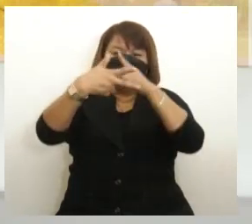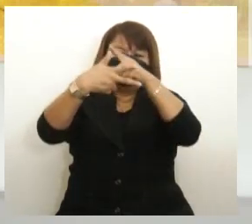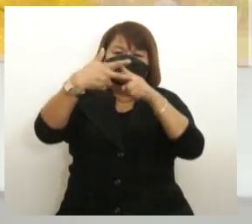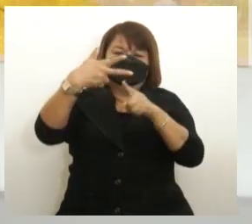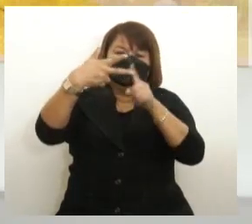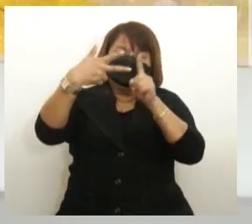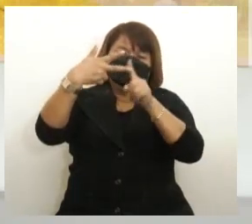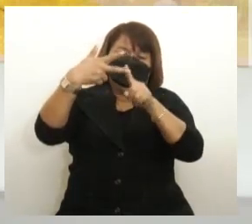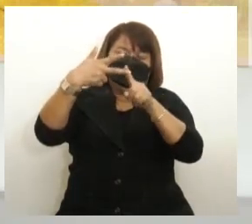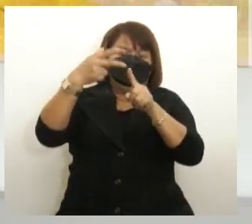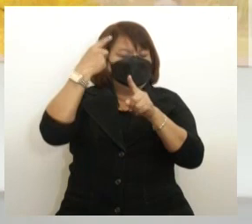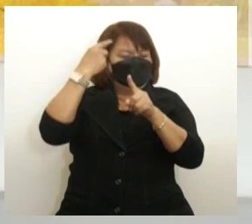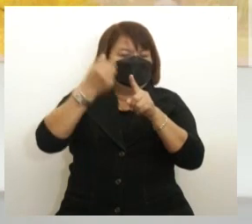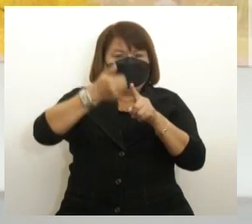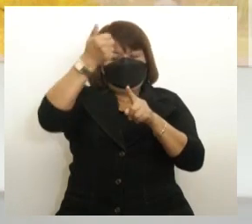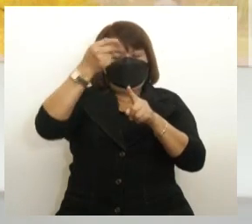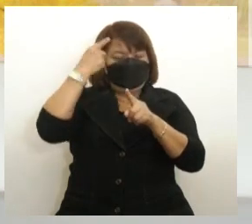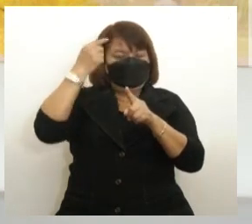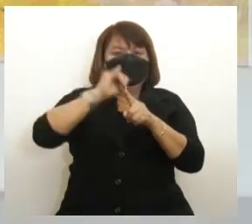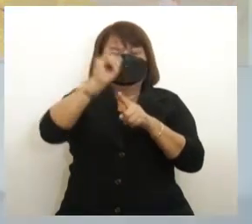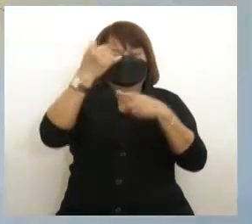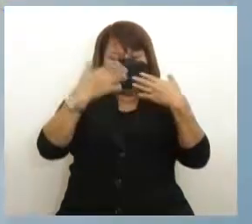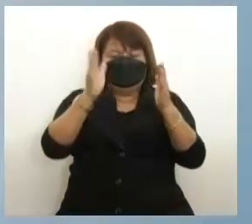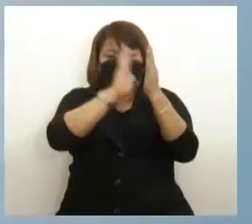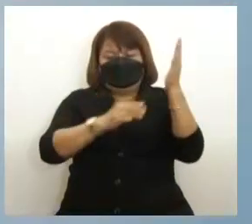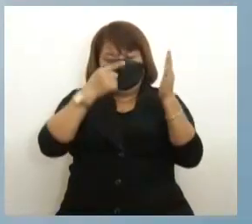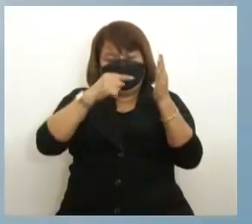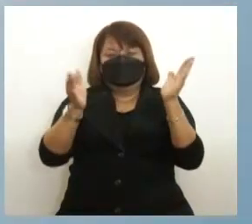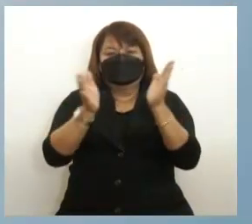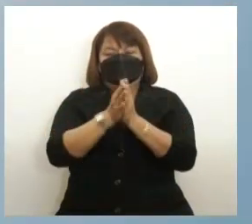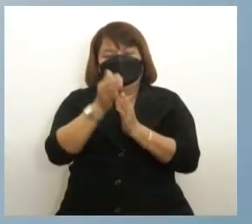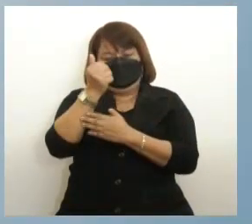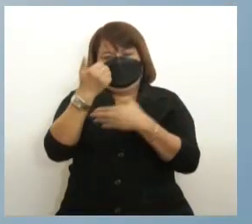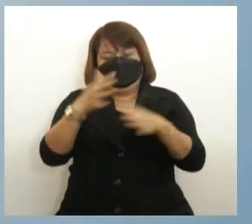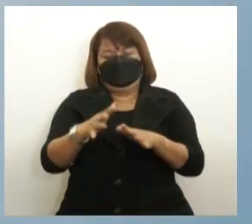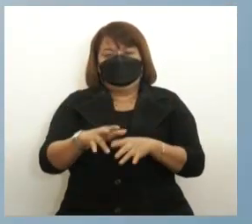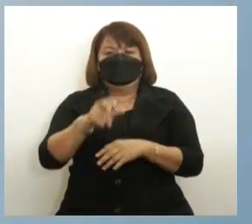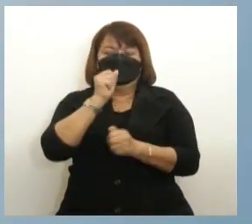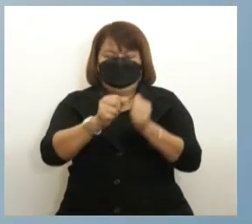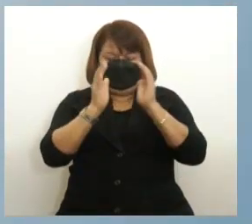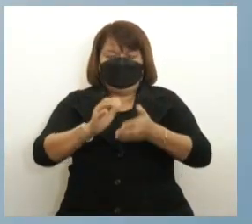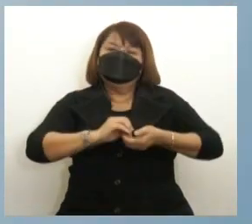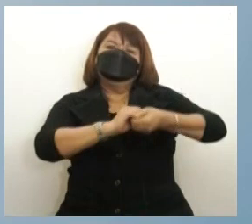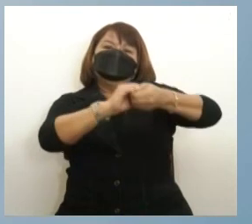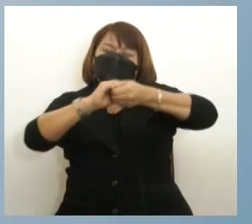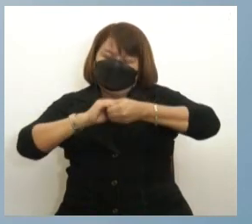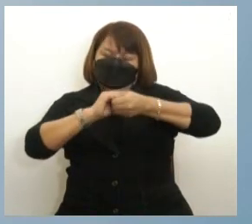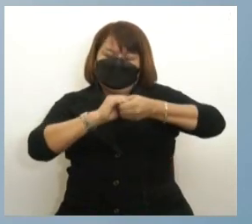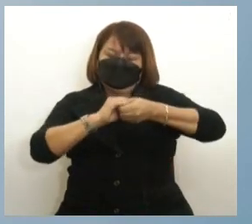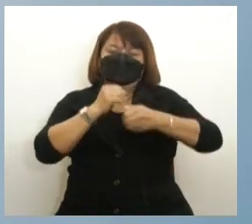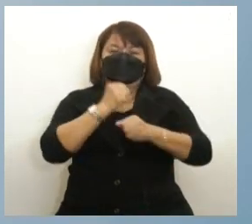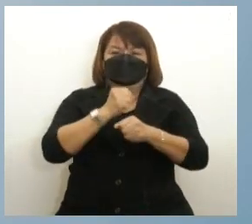ดีคิดถูกต้องต่อแผ่นดินและอยู่ร่วมกันอย่างดีงามแล้วถ้าหากทุกคนร่วมแรงร่วมใจกันปฏิบัติภารกิ